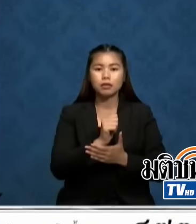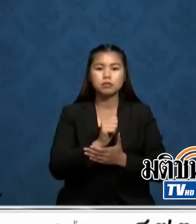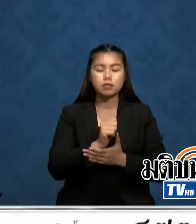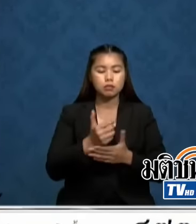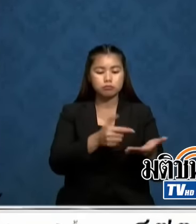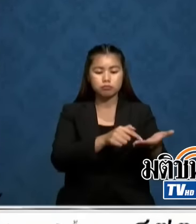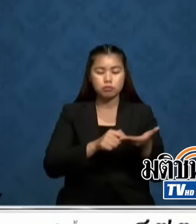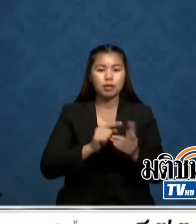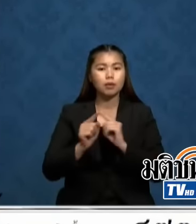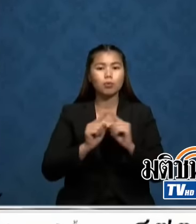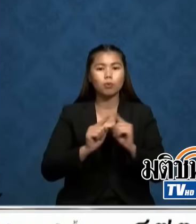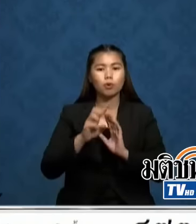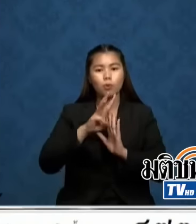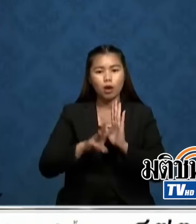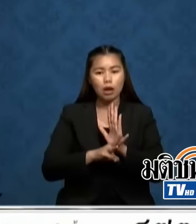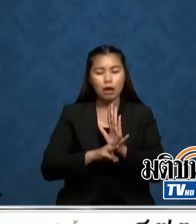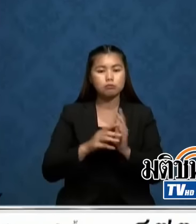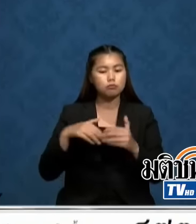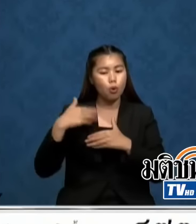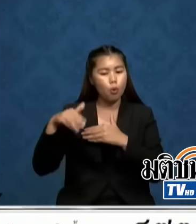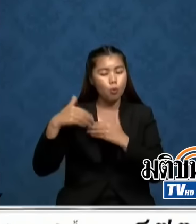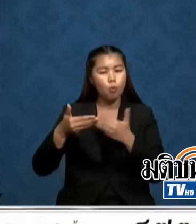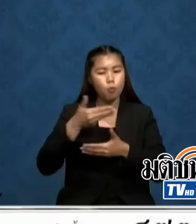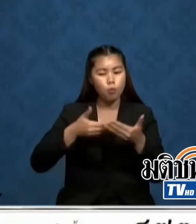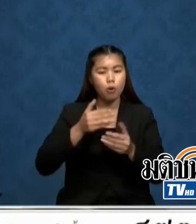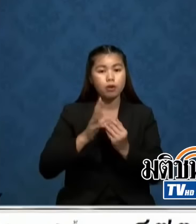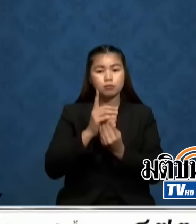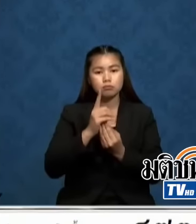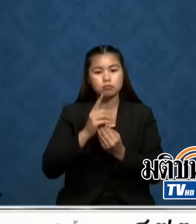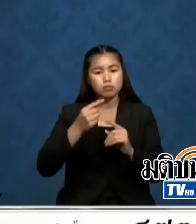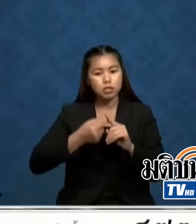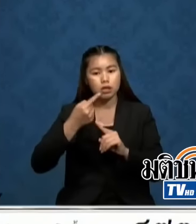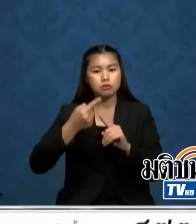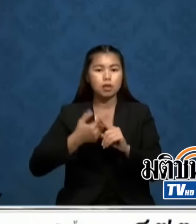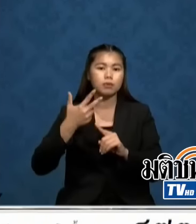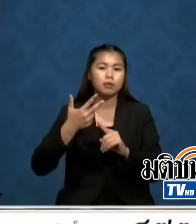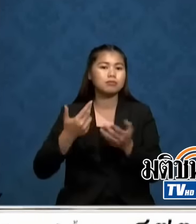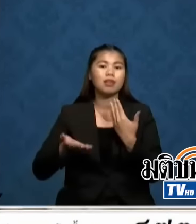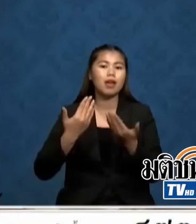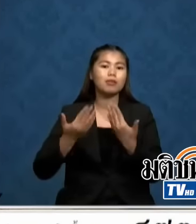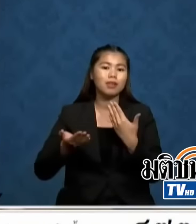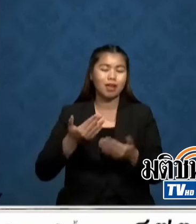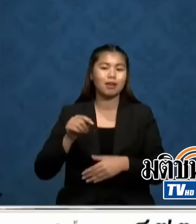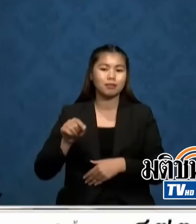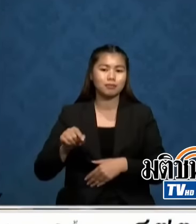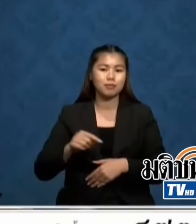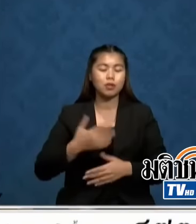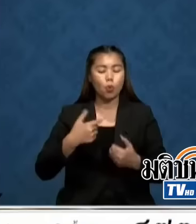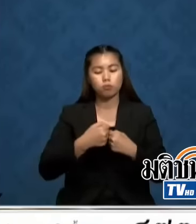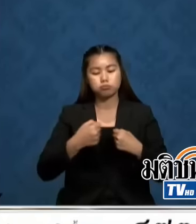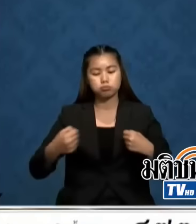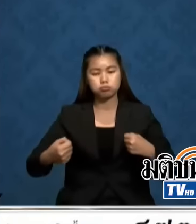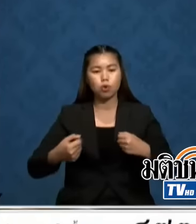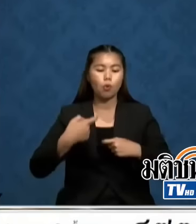พิจารณากฎหมายวาระอาจจะ 1สัปดาห์อาจจะ 1เดือนอาจจะ 3เดือนนั่นก็แล้วแต่ความยืด